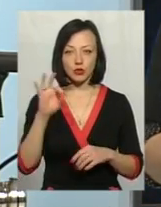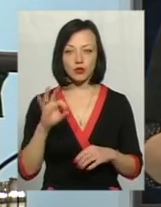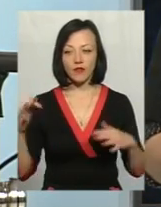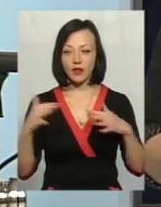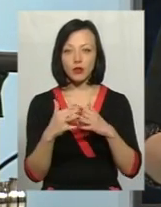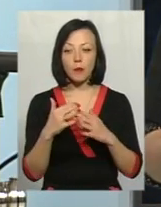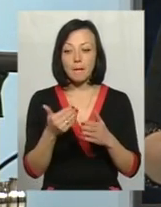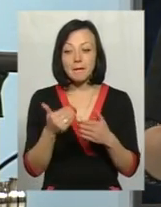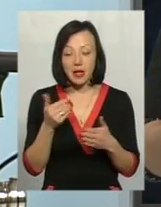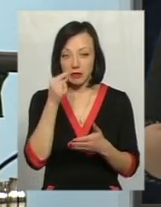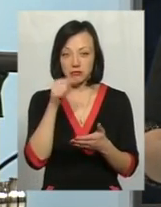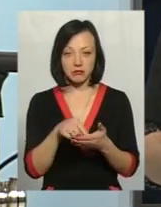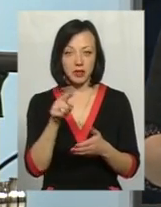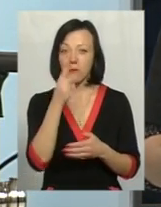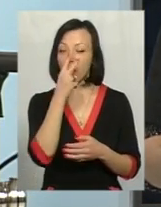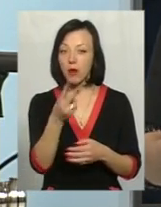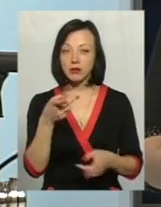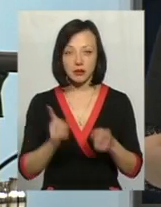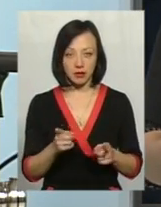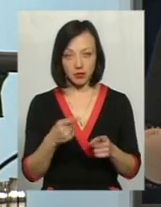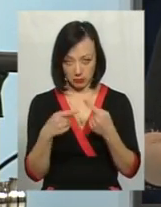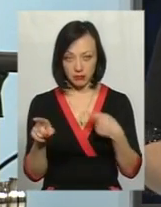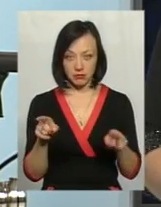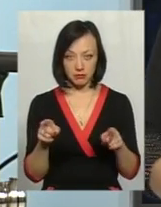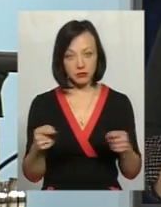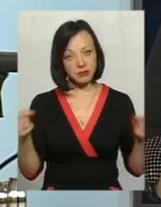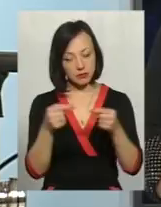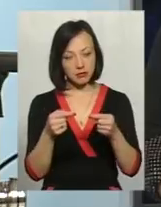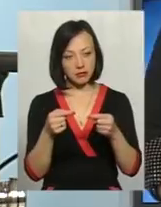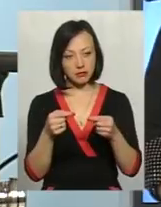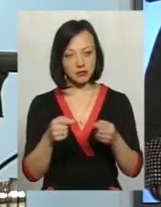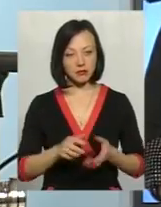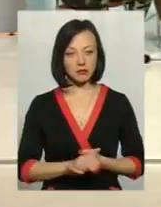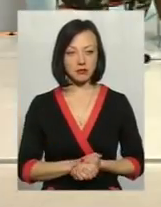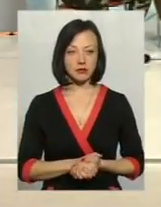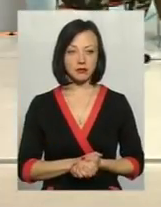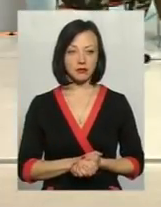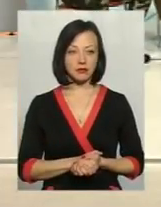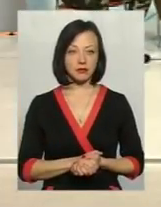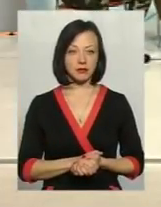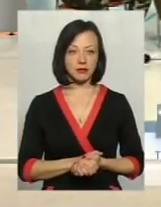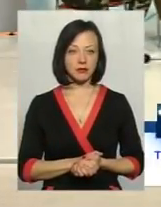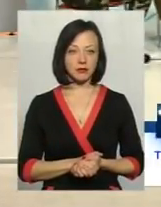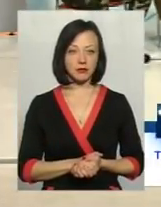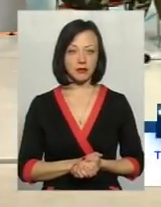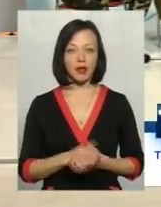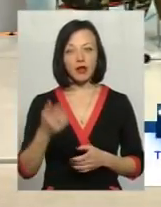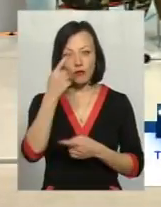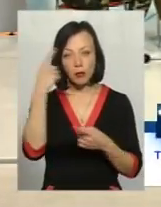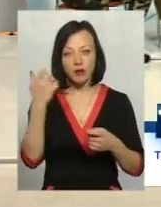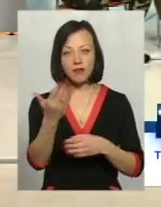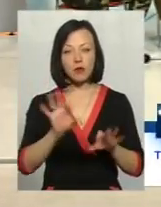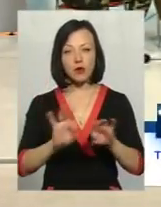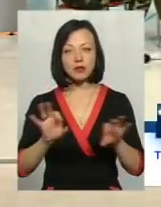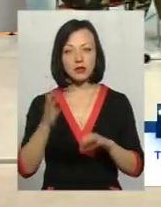туди потрапили, і те, що ви побачили, воно співпадало, реальність, з тим, що з тою інформацією, яку давали?